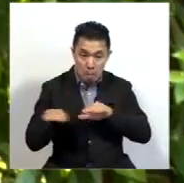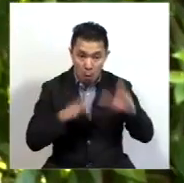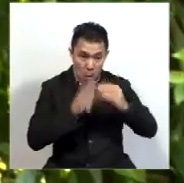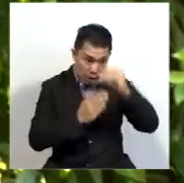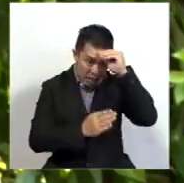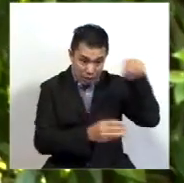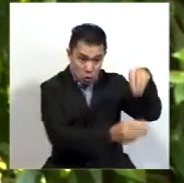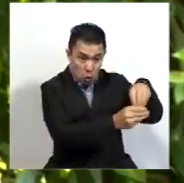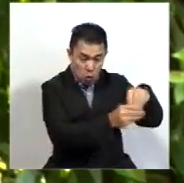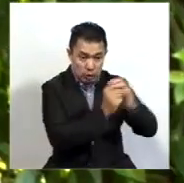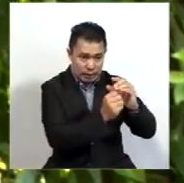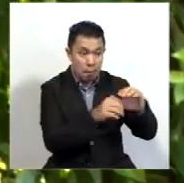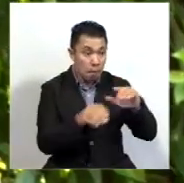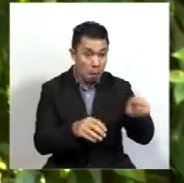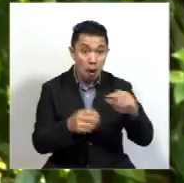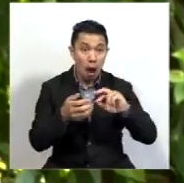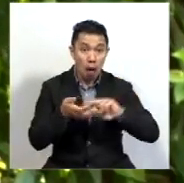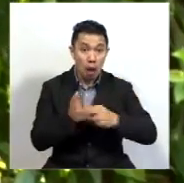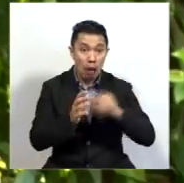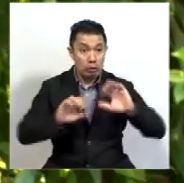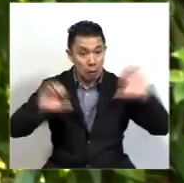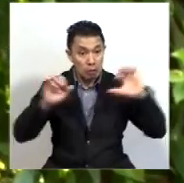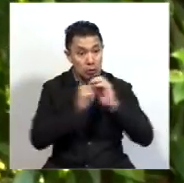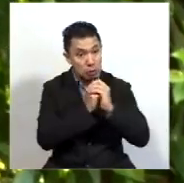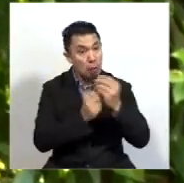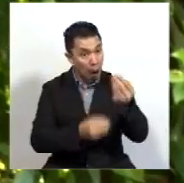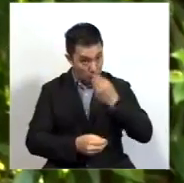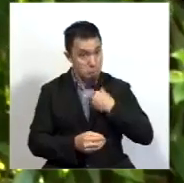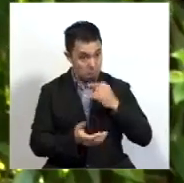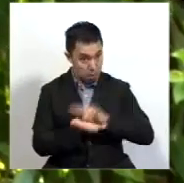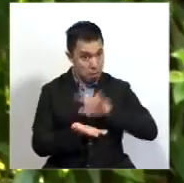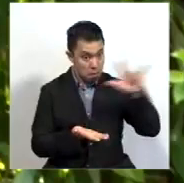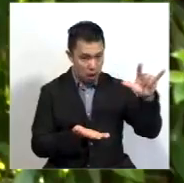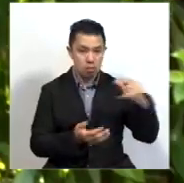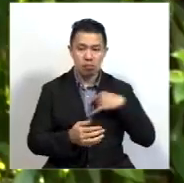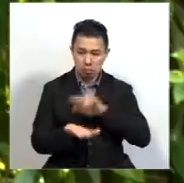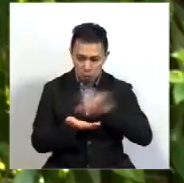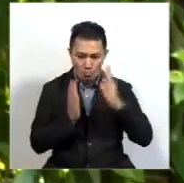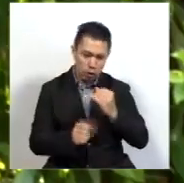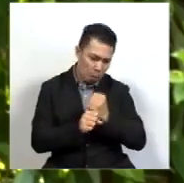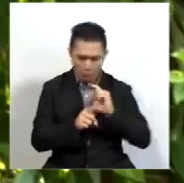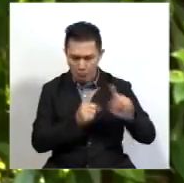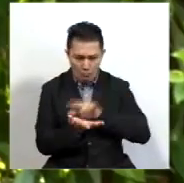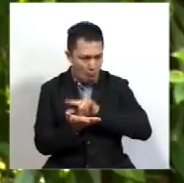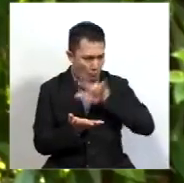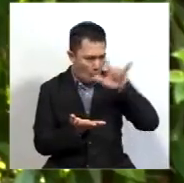ไทยในเมืองอู่ฮั่นออกมาหากได้รับการอนุญาตจากทางการจีนก็จะส่งเครื่องบินพาณิชย์พร้อมบุคลากร